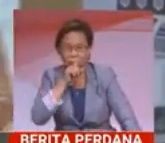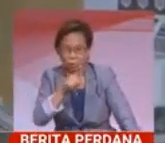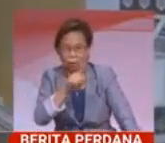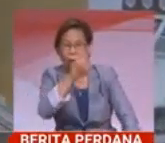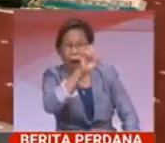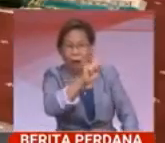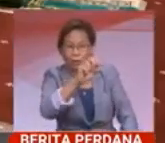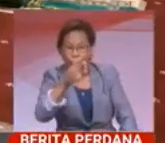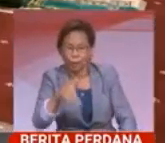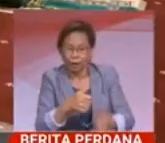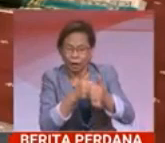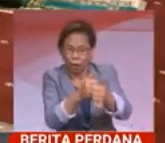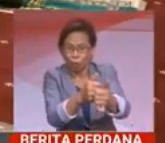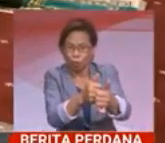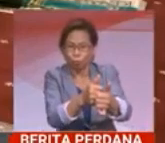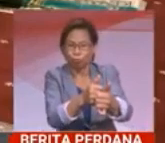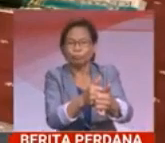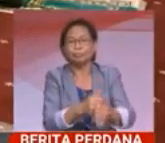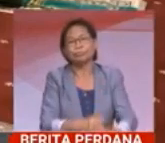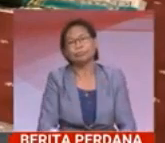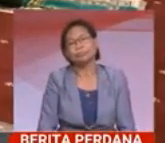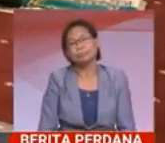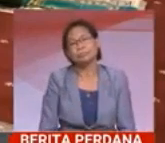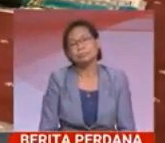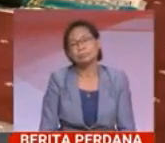e-shop dipatuhi seventeen